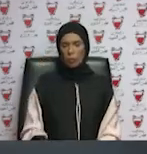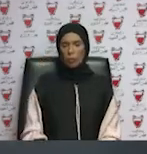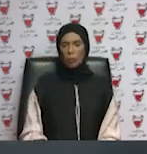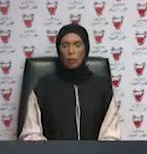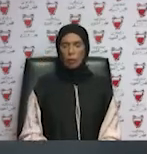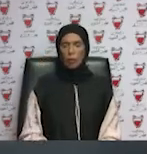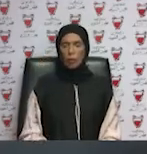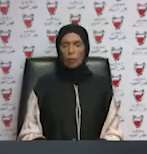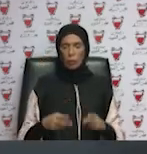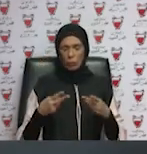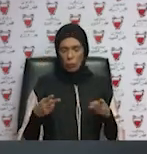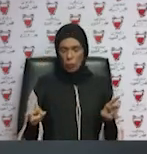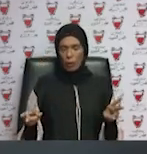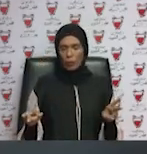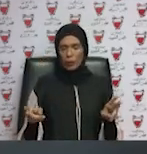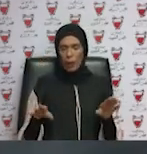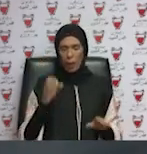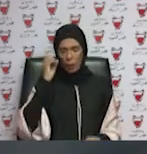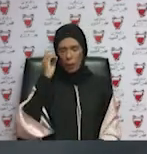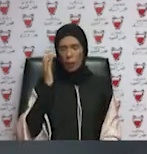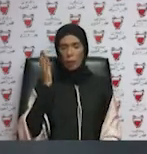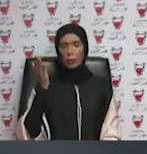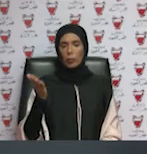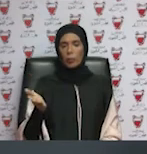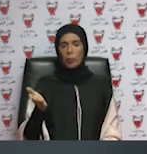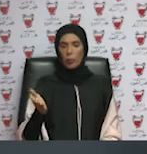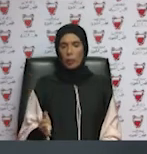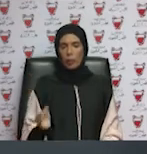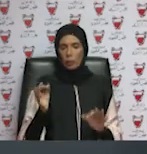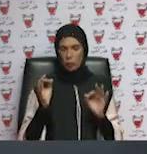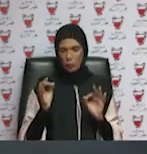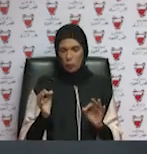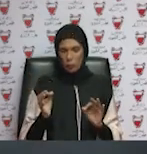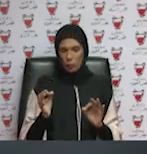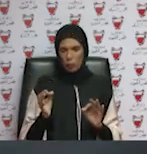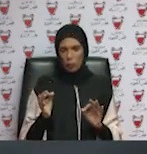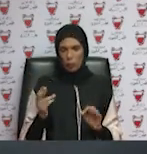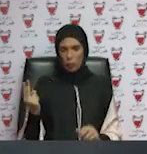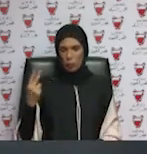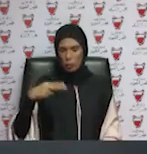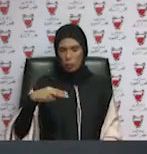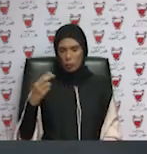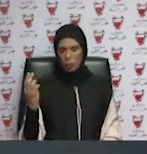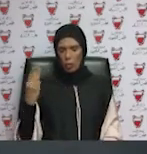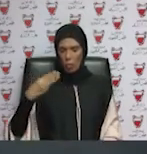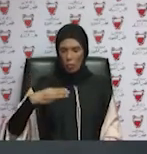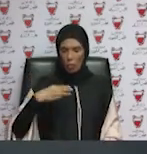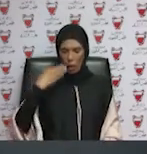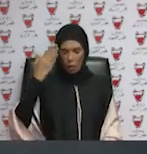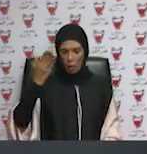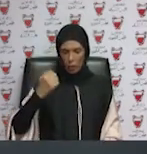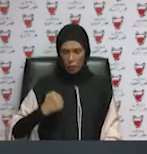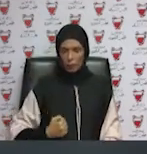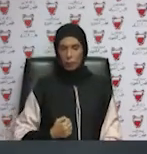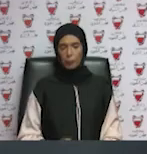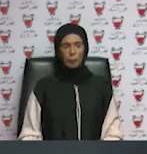تتم موافقة مجلسنا الموقر عليه تأكيداً لرؤية البحرين المستقبلية